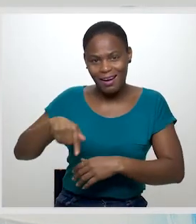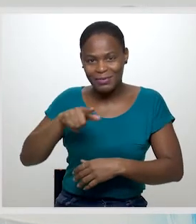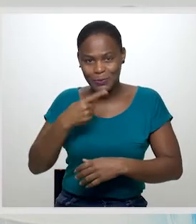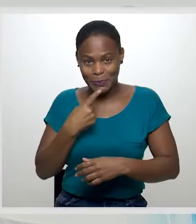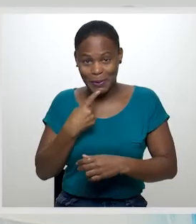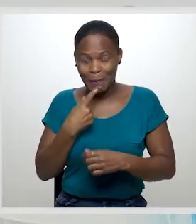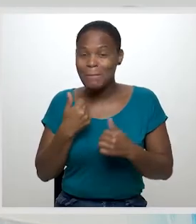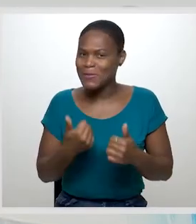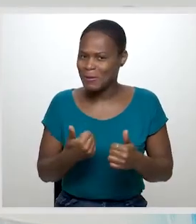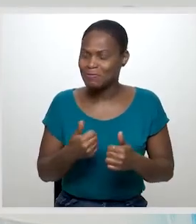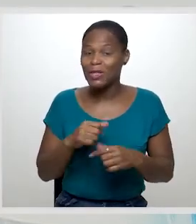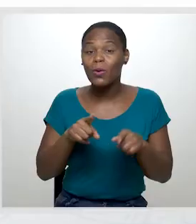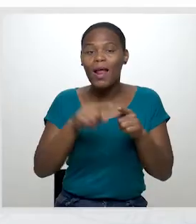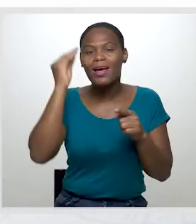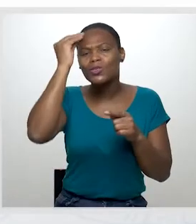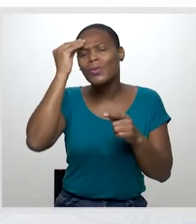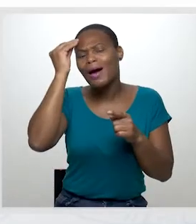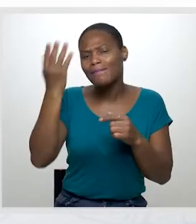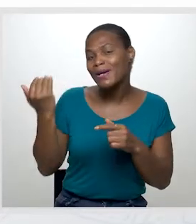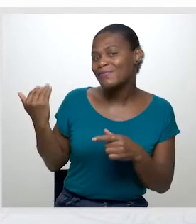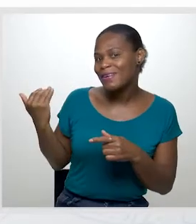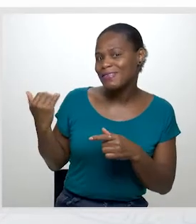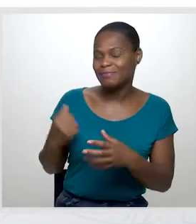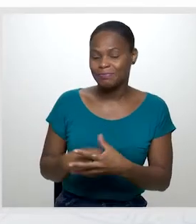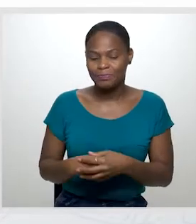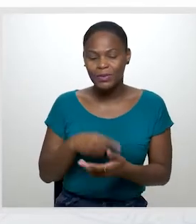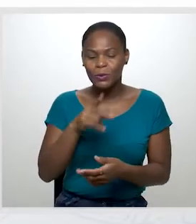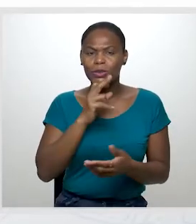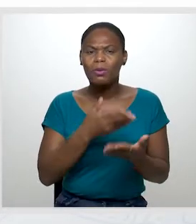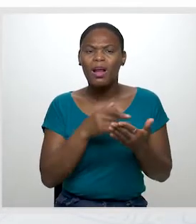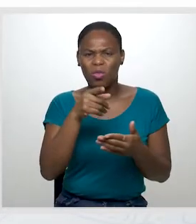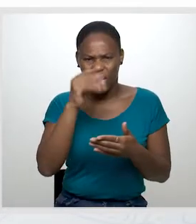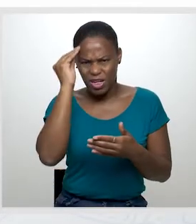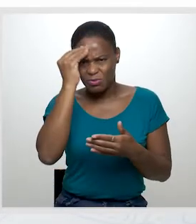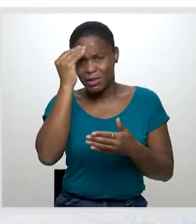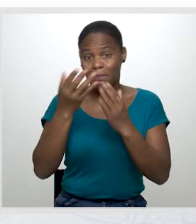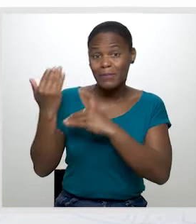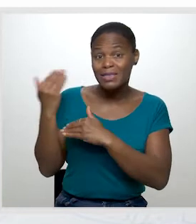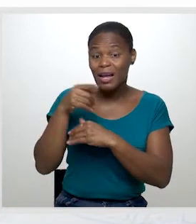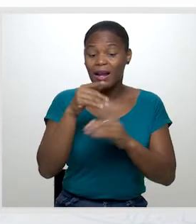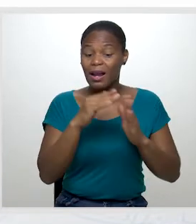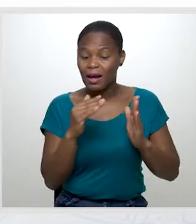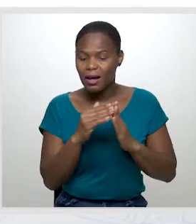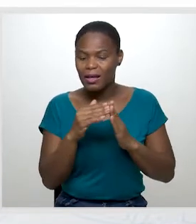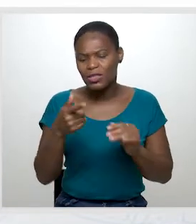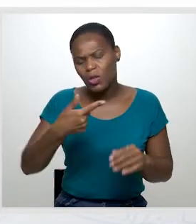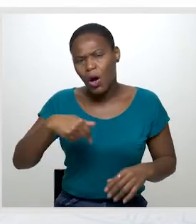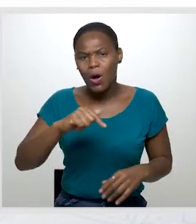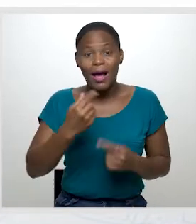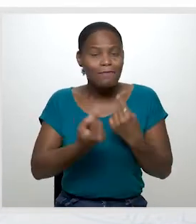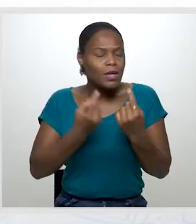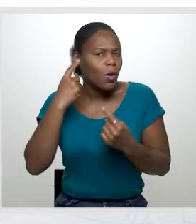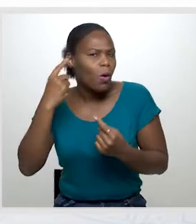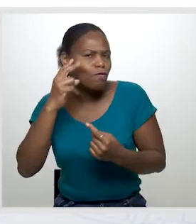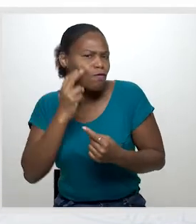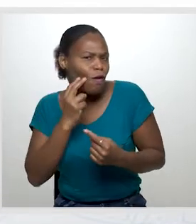Tu as compris, très bien. Alors, ça te permet de répondre. Es-tu nostalgique du passé? Et à la maison, on a tendance à